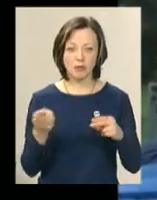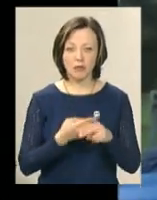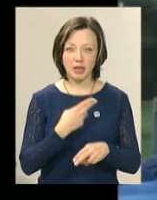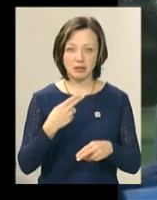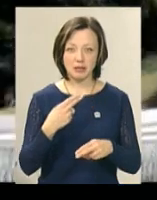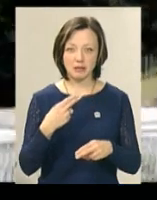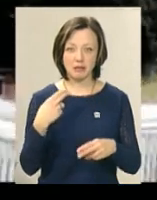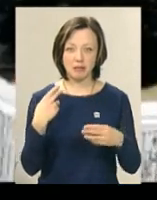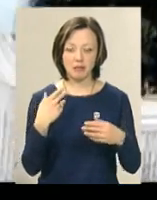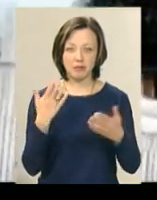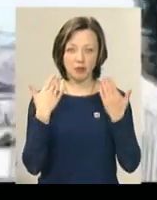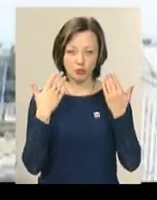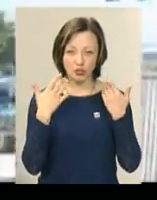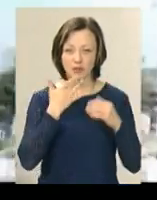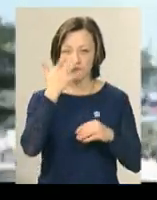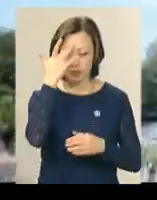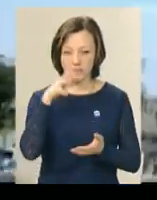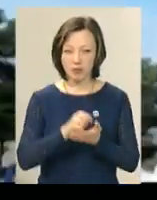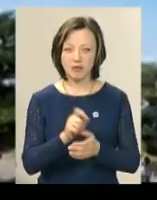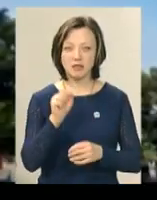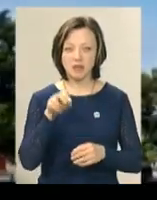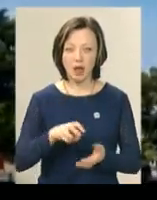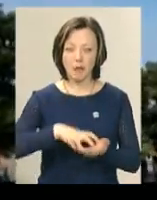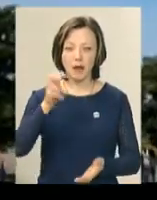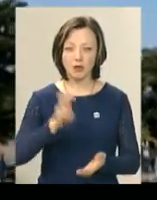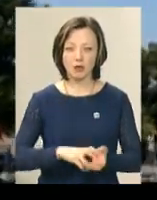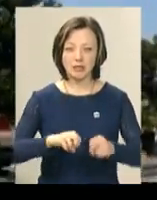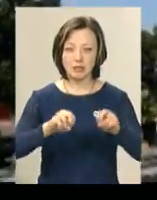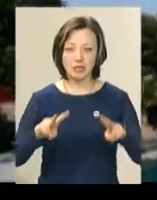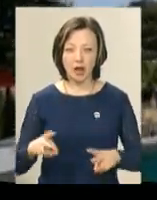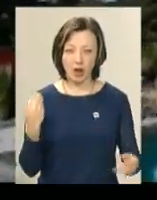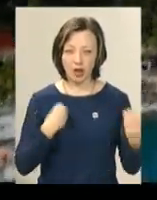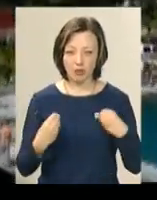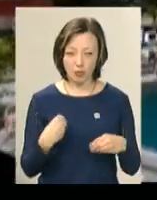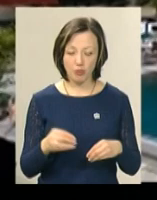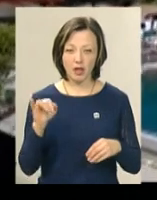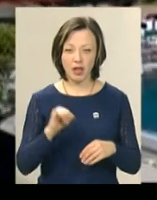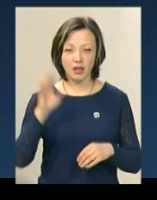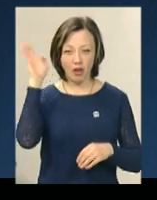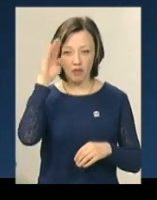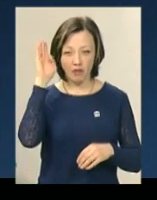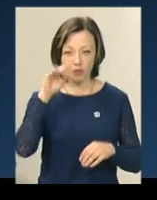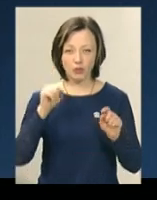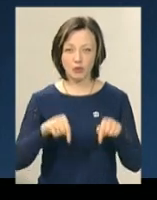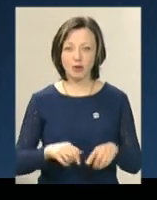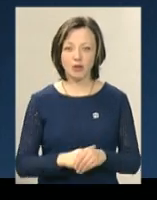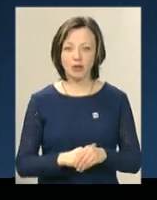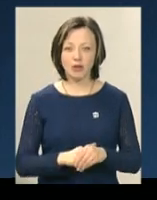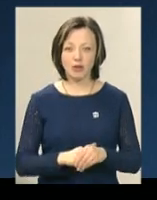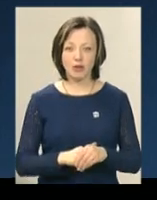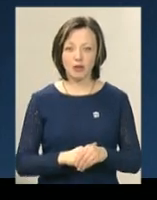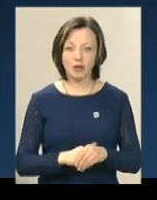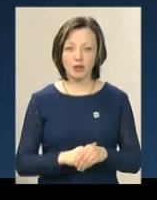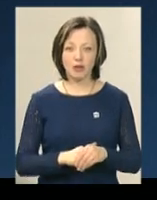перерви на відпочинок. Влітку займається в залі, стрибає на батуті зі спеціальною екіпіровкою і виходить на воду. Розгін, все це робиться